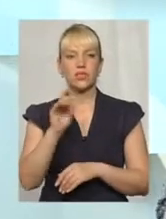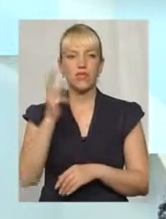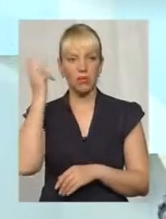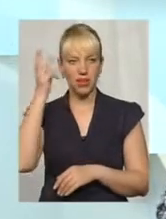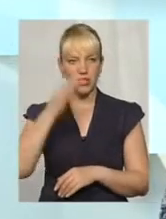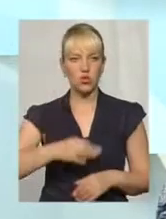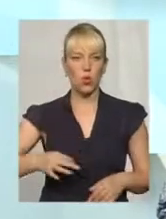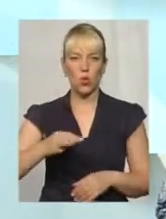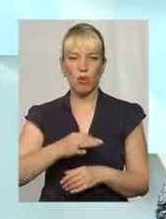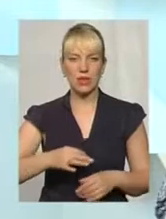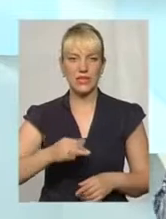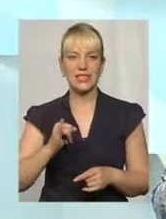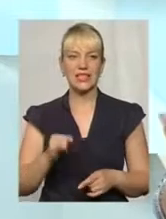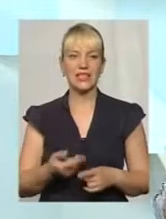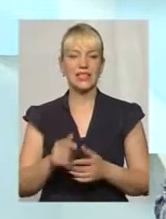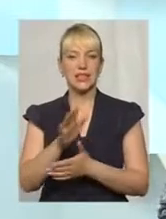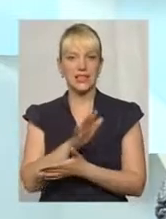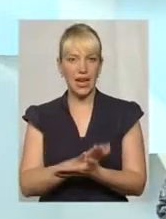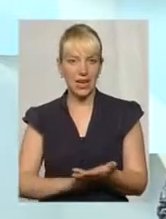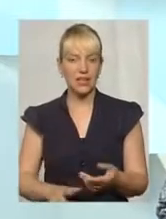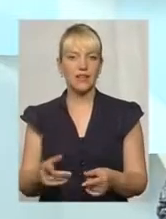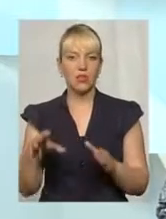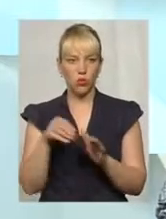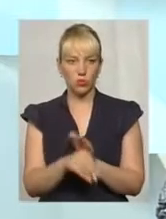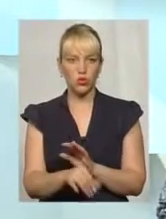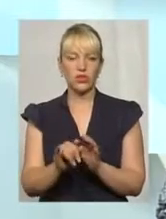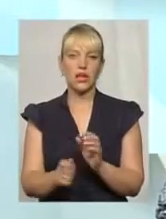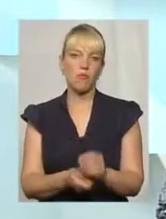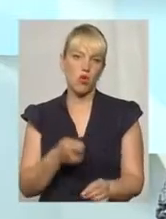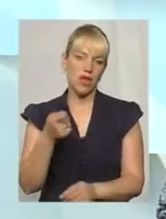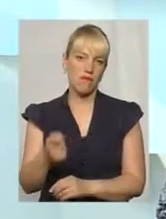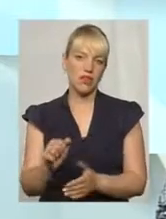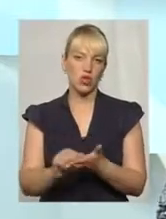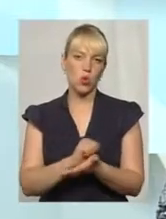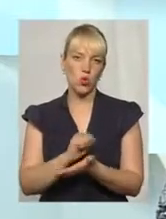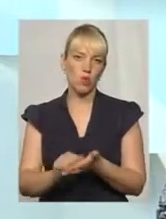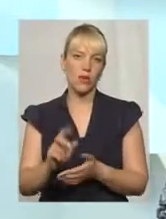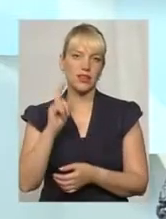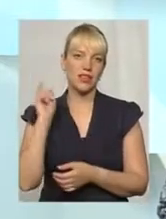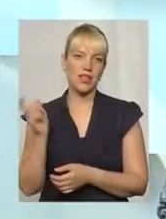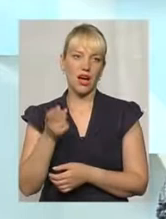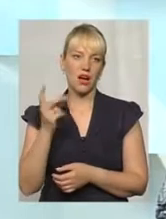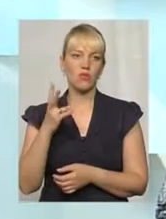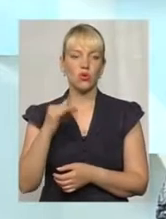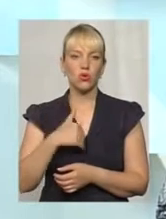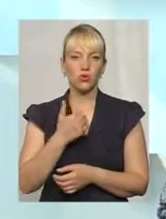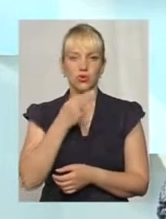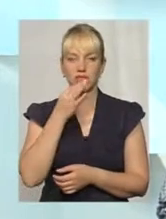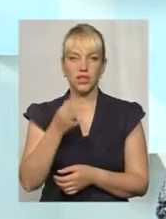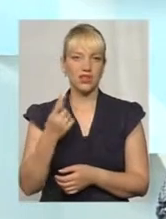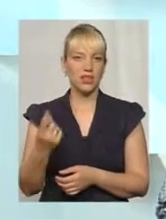області, Хмельниччини, і далі в тому числі подавати документи і до Харкова. Але хочу вам сказати